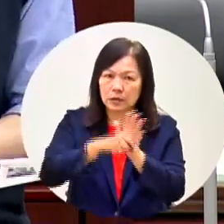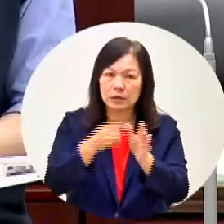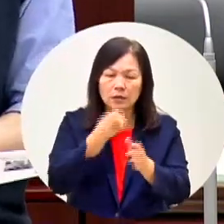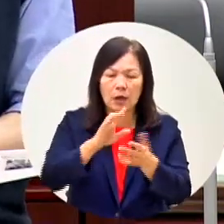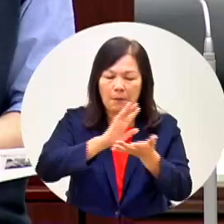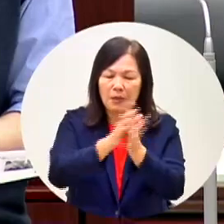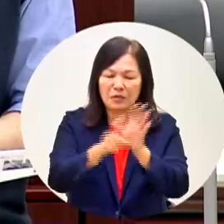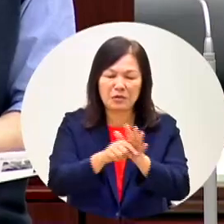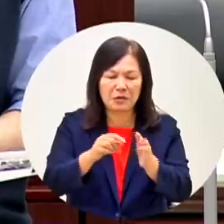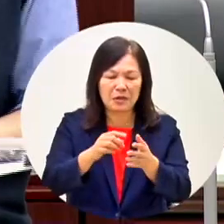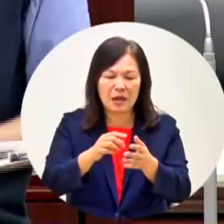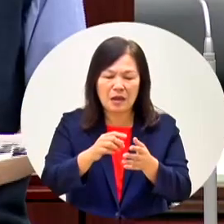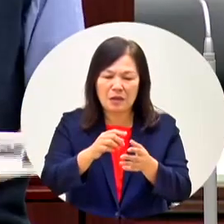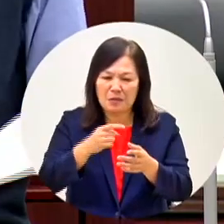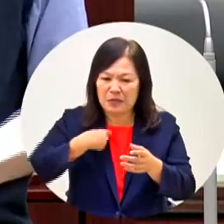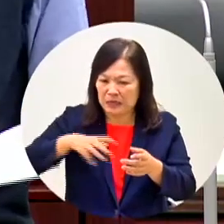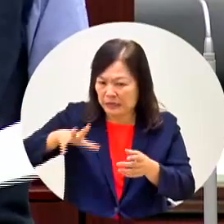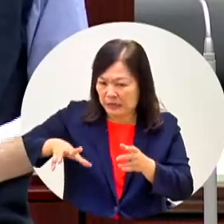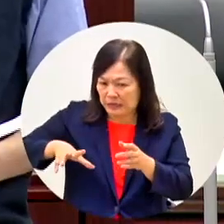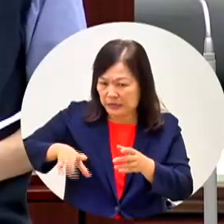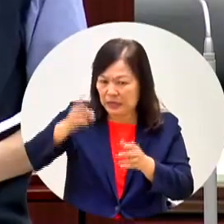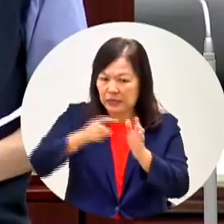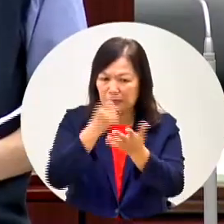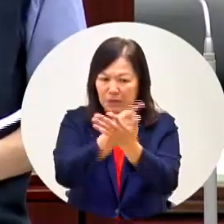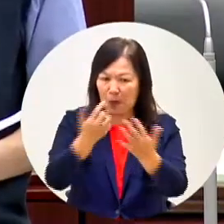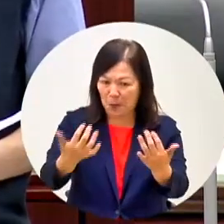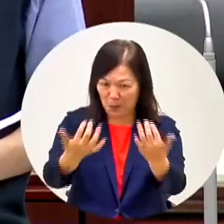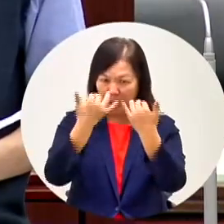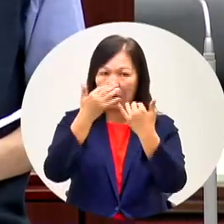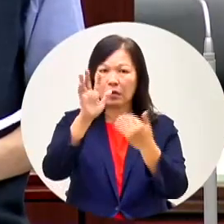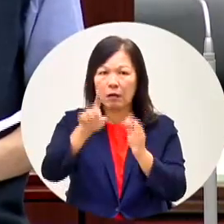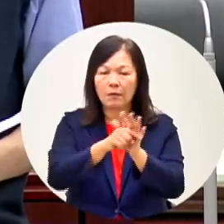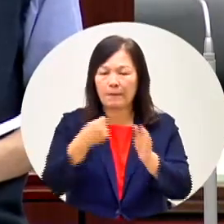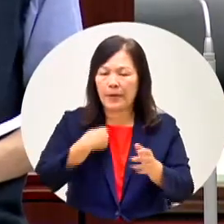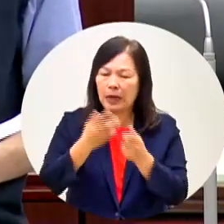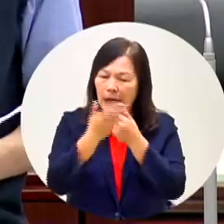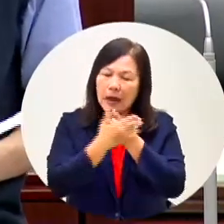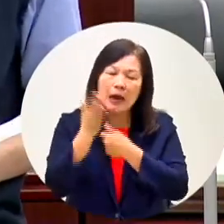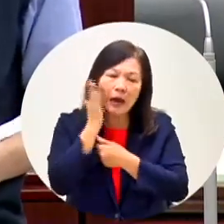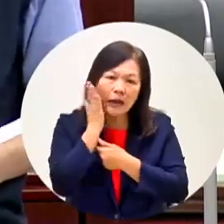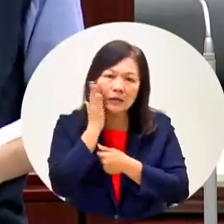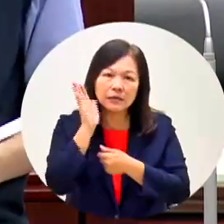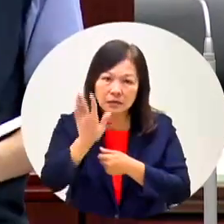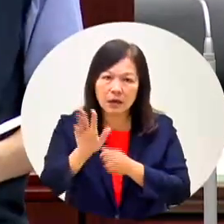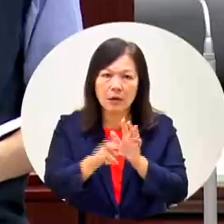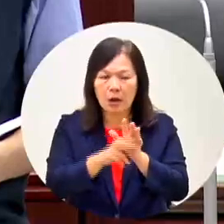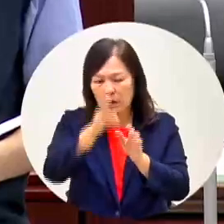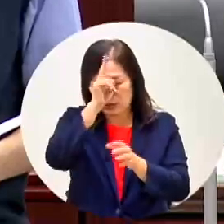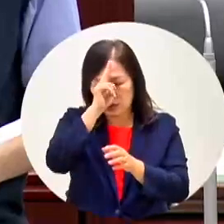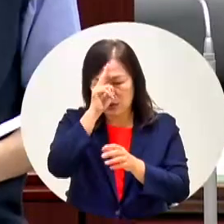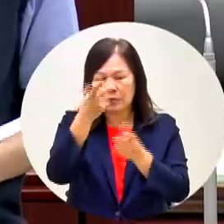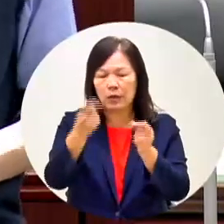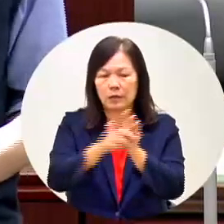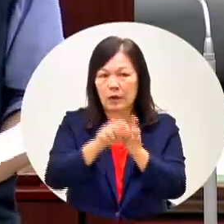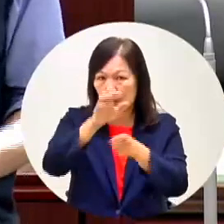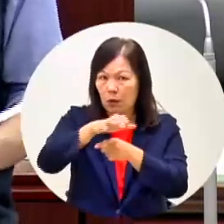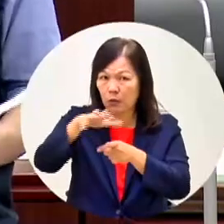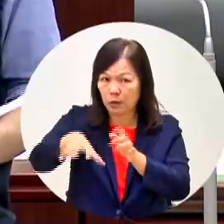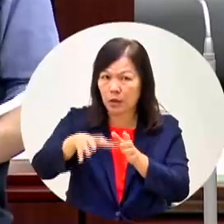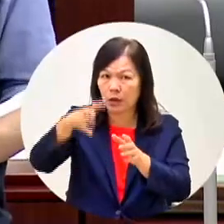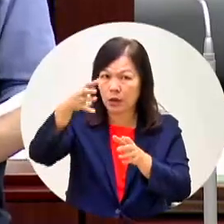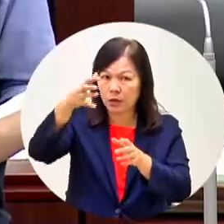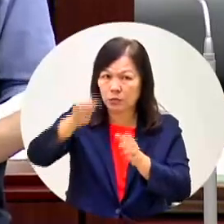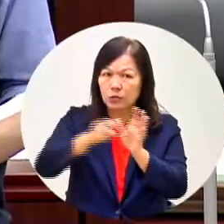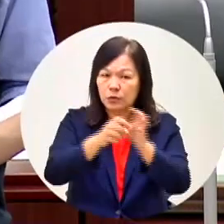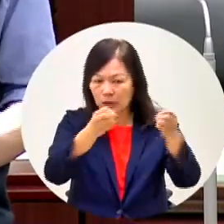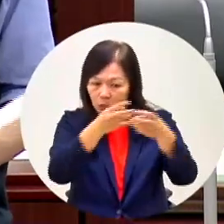以我们要爱惜自己。我中午也在跟我们农业局吴局长讨论，咱真正物件没有把握，宁愿不